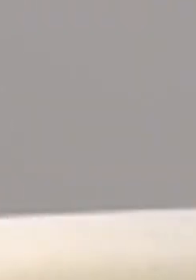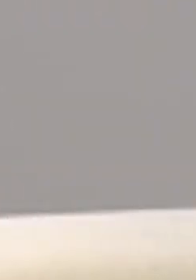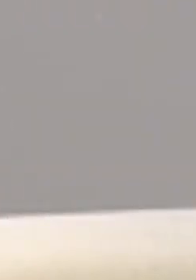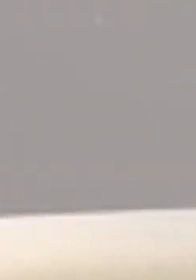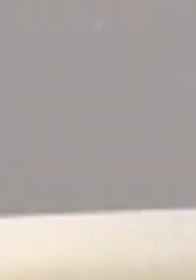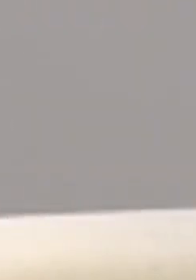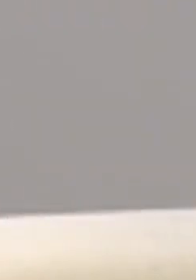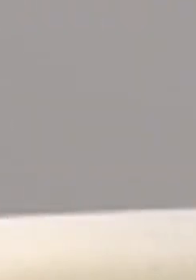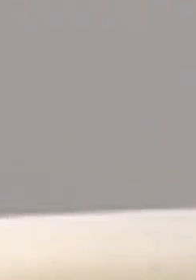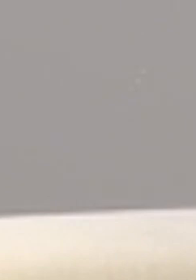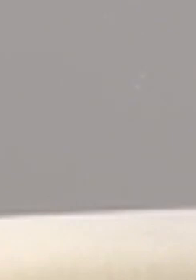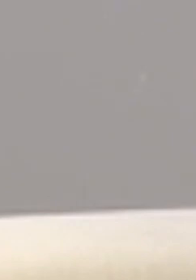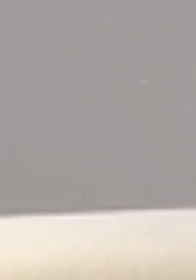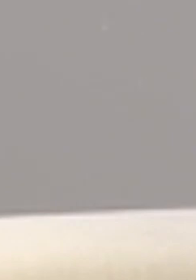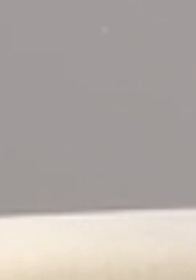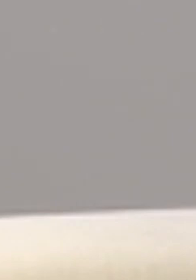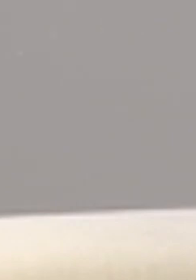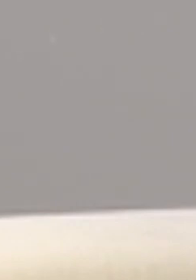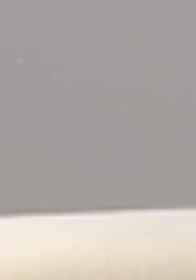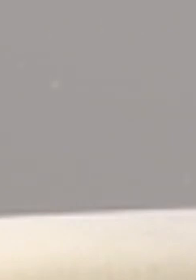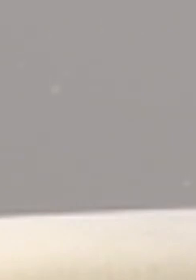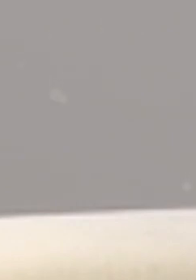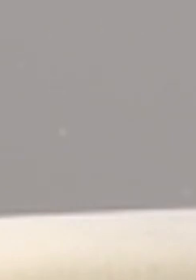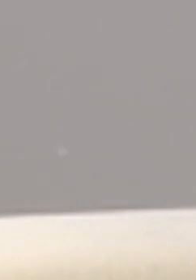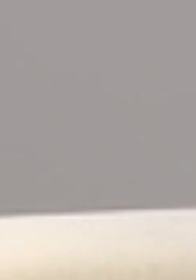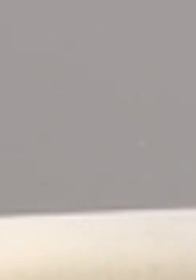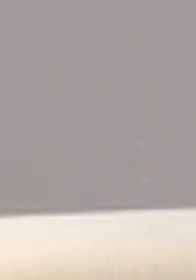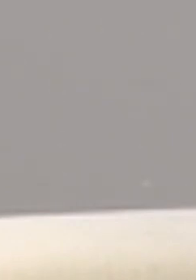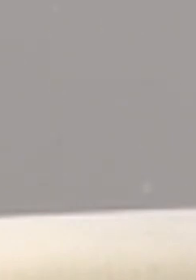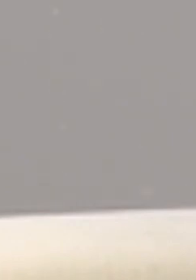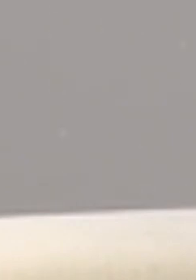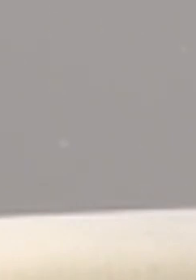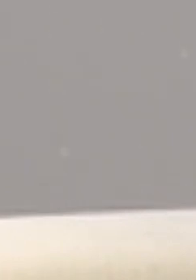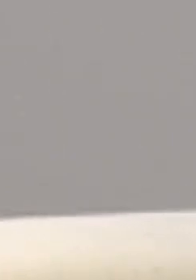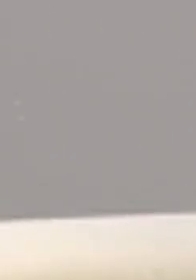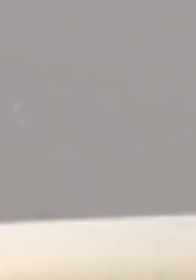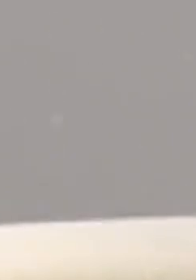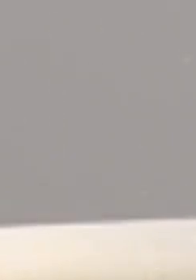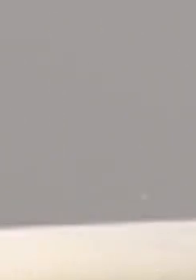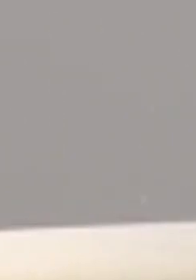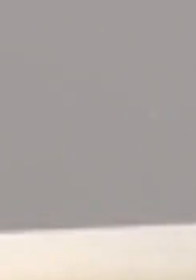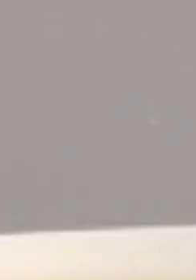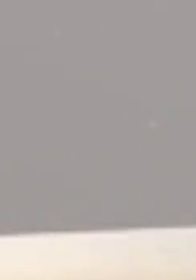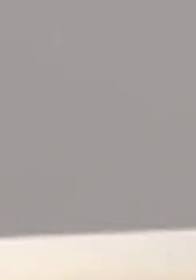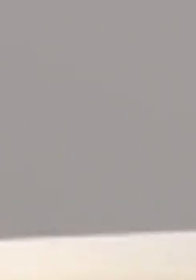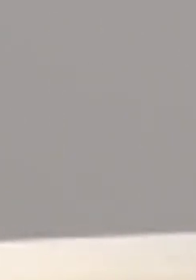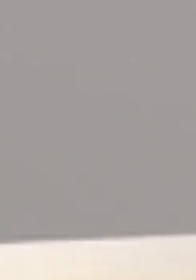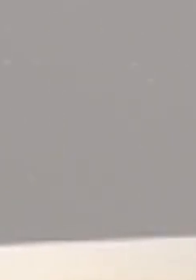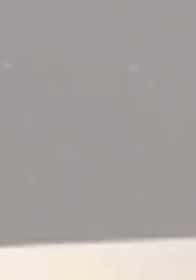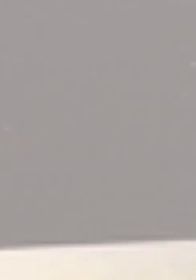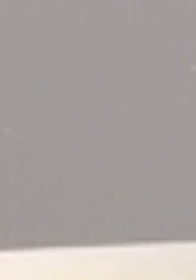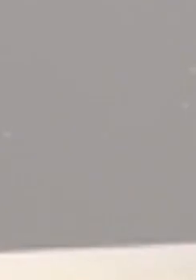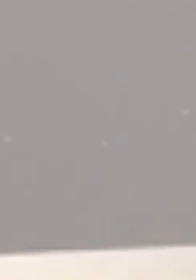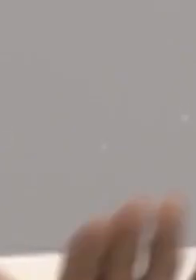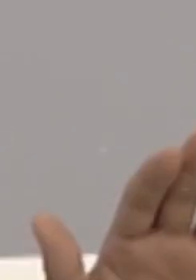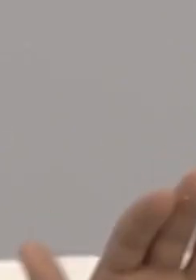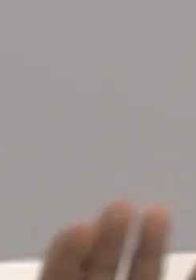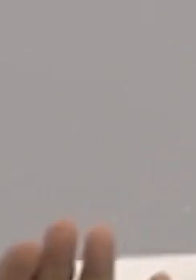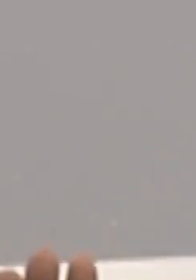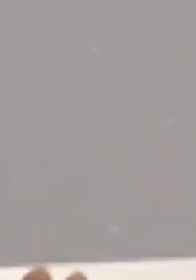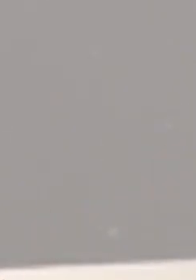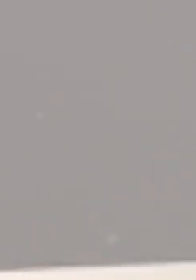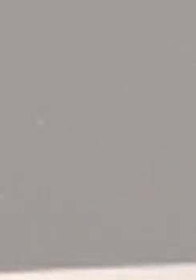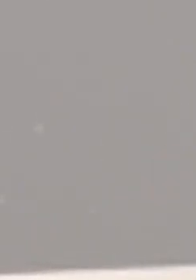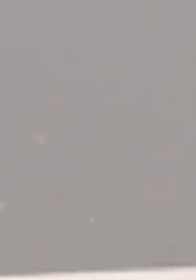فنصر أخاك وهو ظالم هو أن تكفه وتردعه عن الظلم وترفع الغطاء بميثاق شرف تتفق عليه